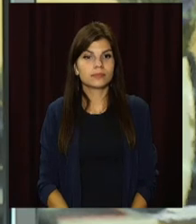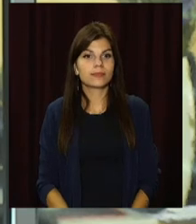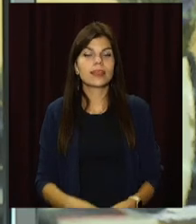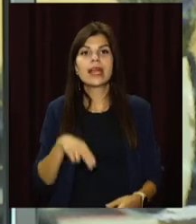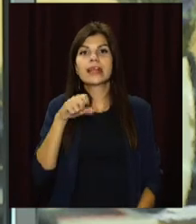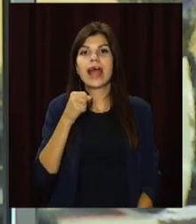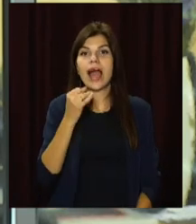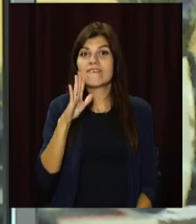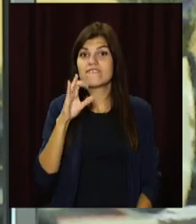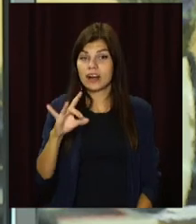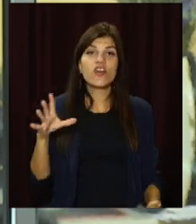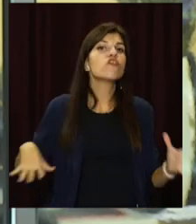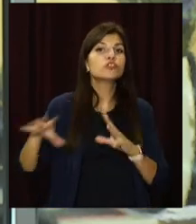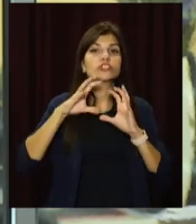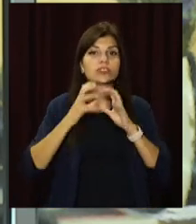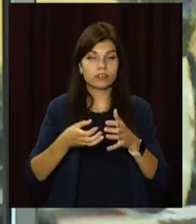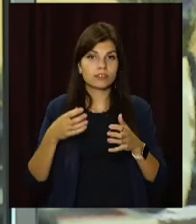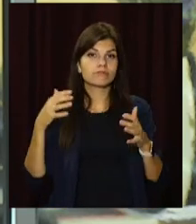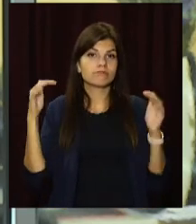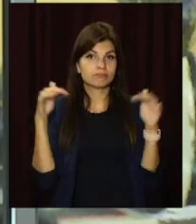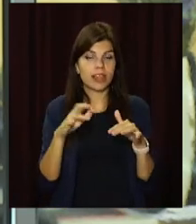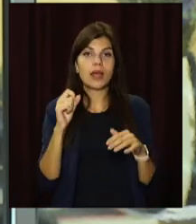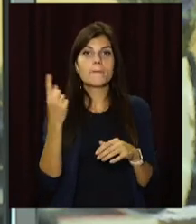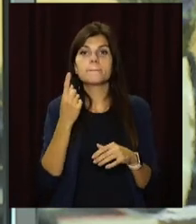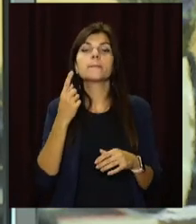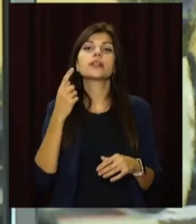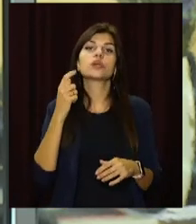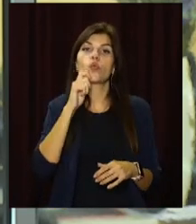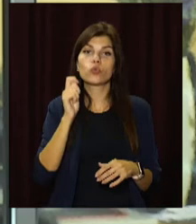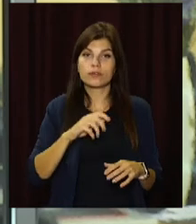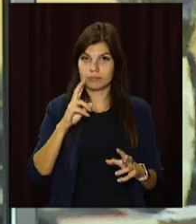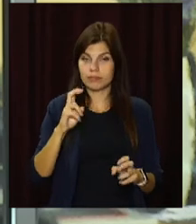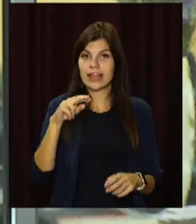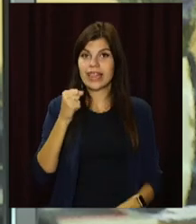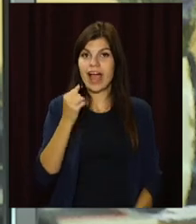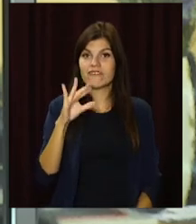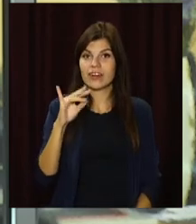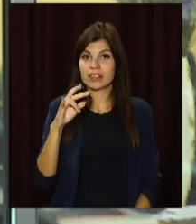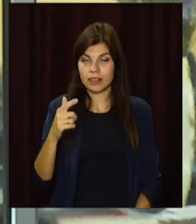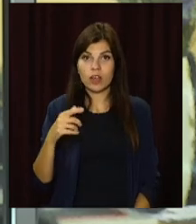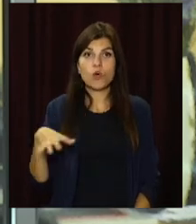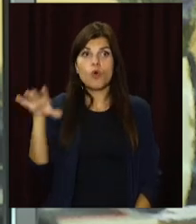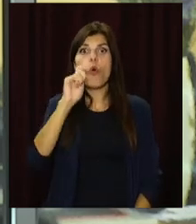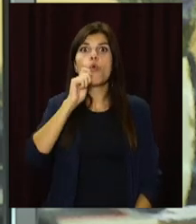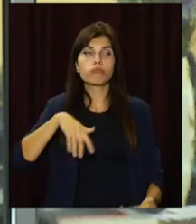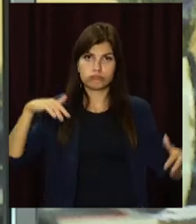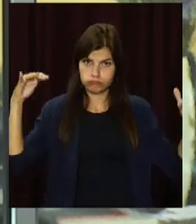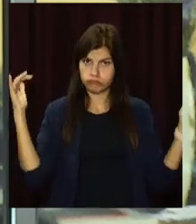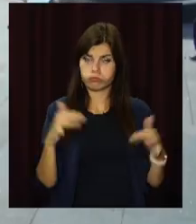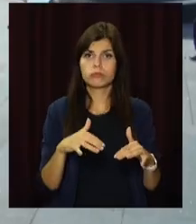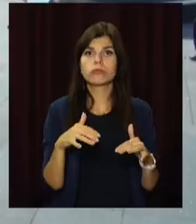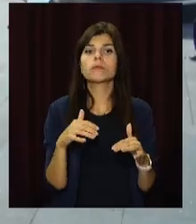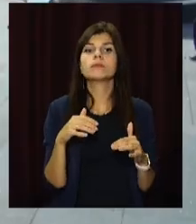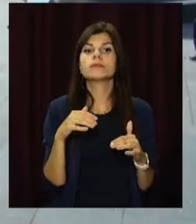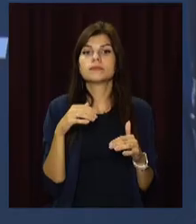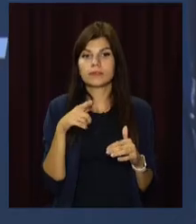Дайвери з усього світу зібрались у Дніпрі на перший в Україні міжнародний фестиваль дайвінгу. Поруч з нашими професіоналами і аматорами –